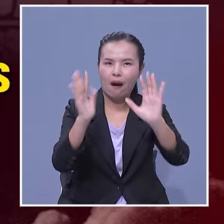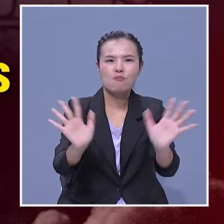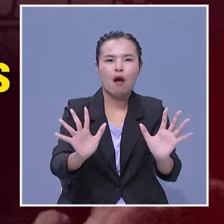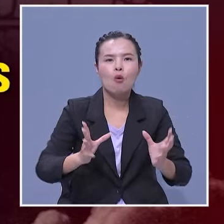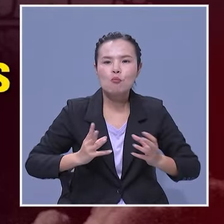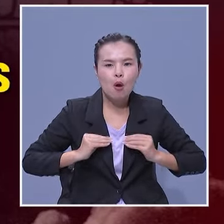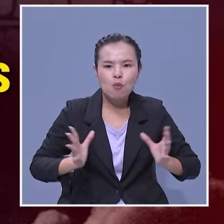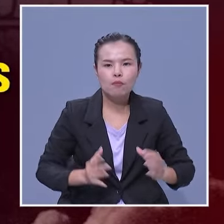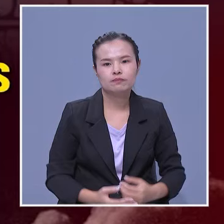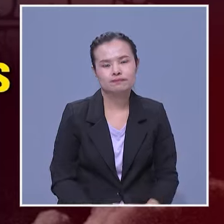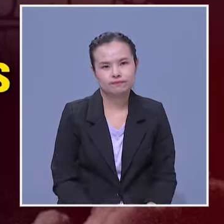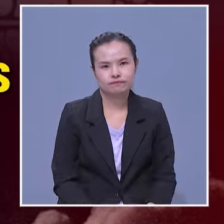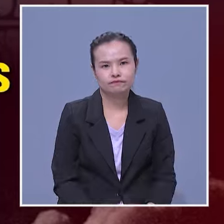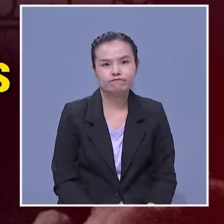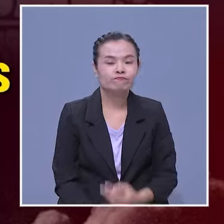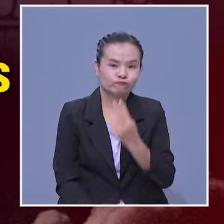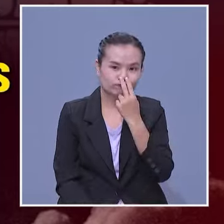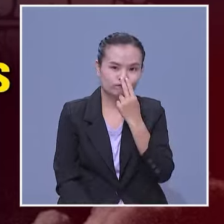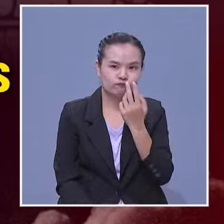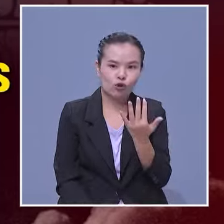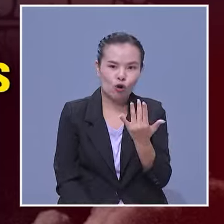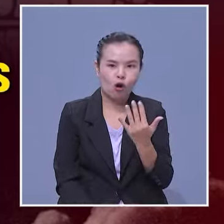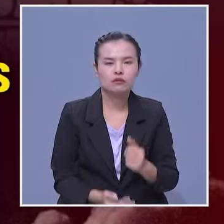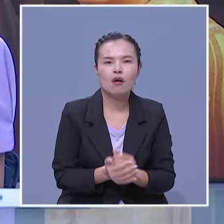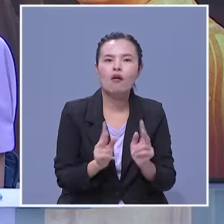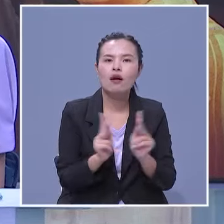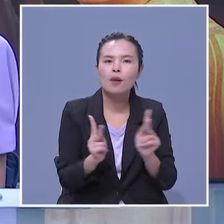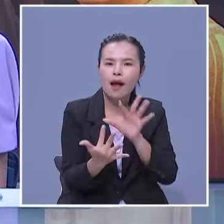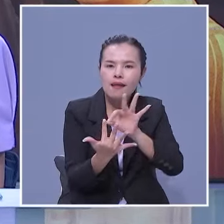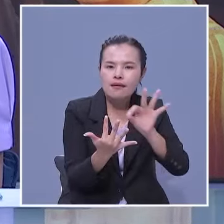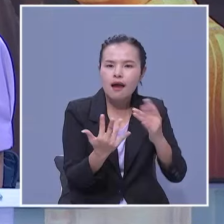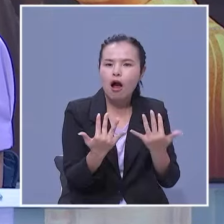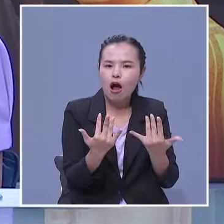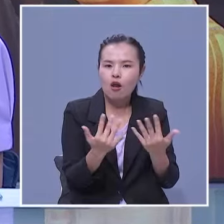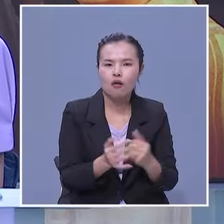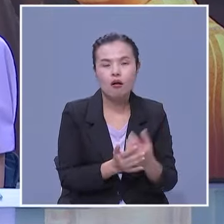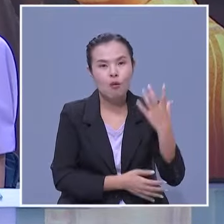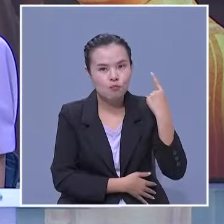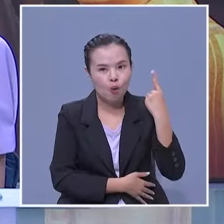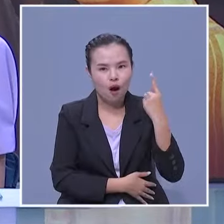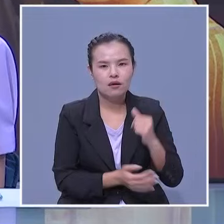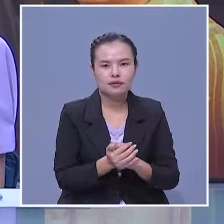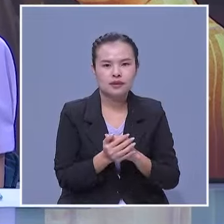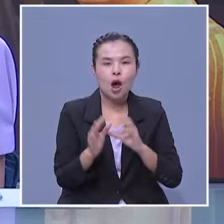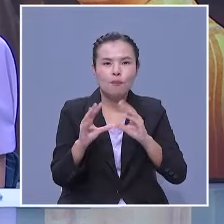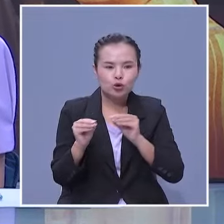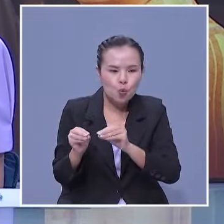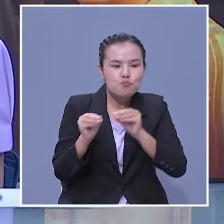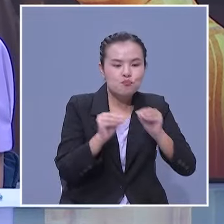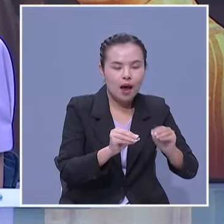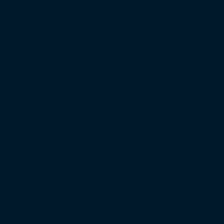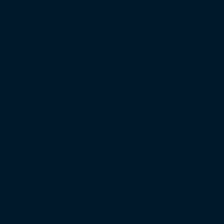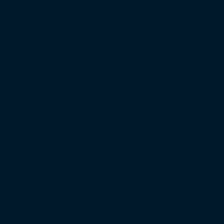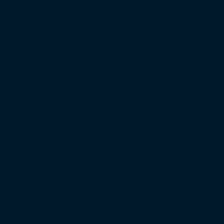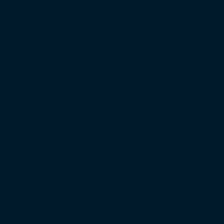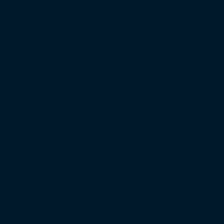นี่ฮะโอคือเดี๋ยวต้องรอฟังแล้วก็ตัวทางกรรมการคัดเลือกก็คงรอฟังเหมือนกันเพราะว่าเมื่อวานนี้มีการเรื่องการประชุมออกไปอีกครั้ง